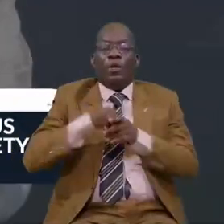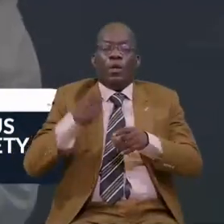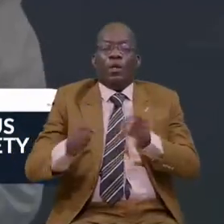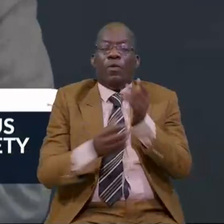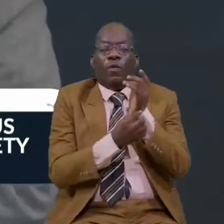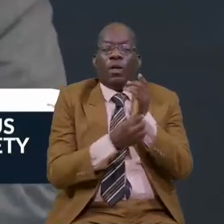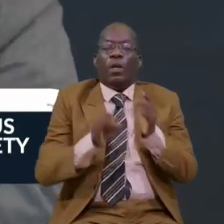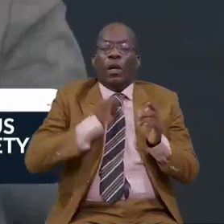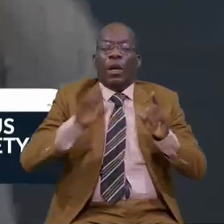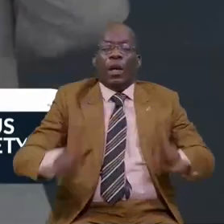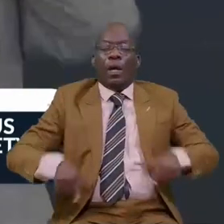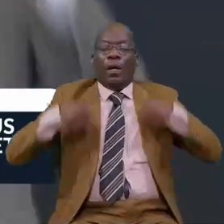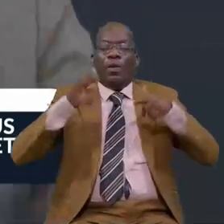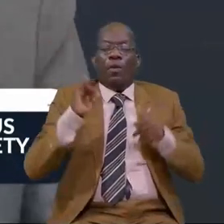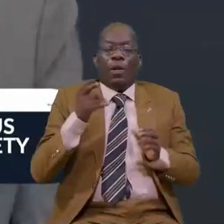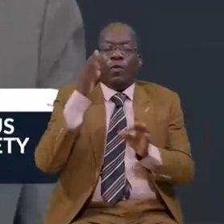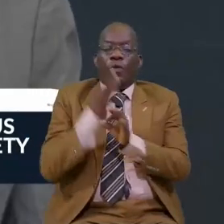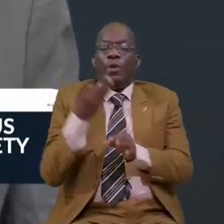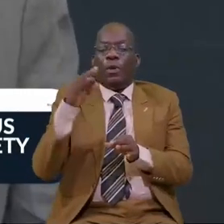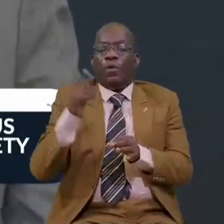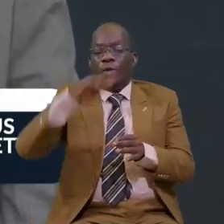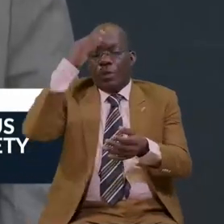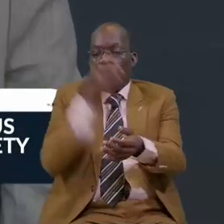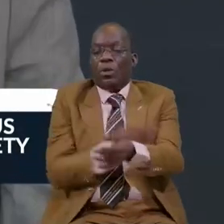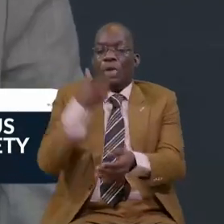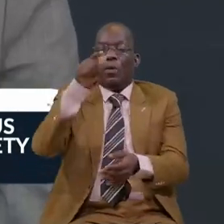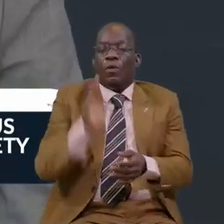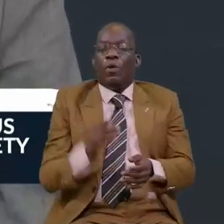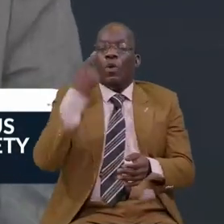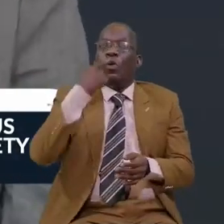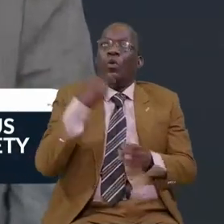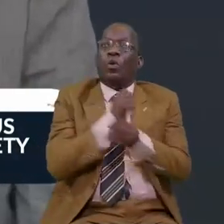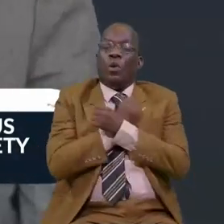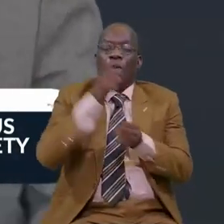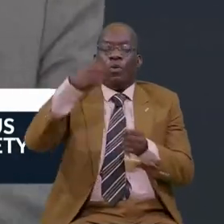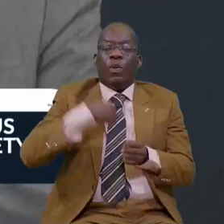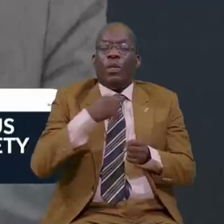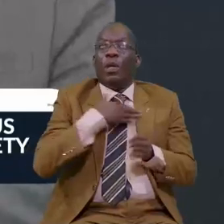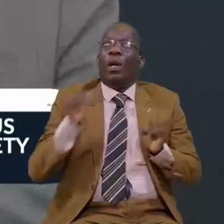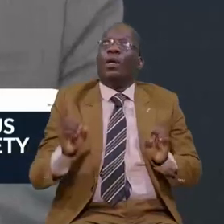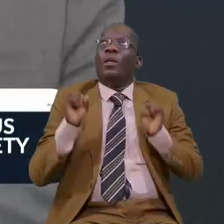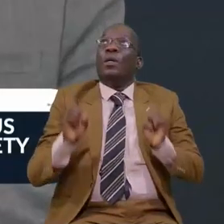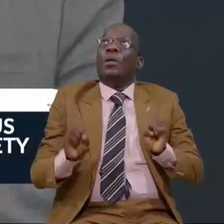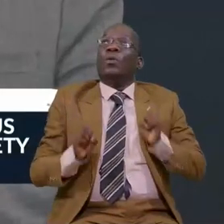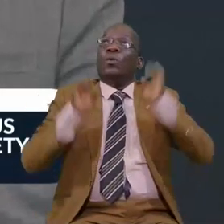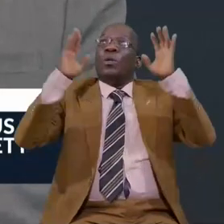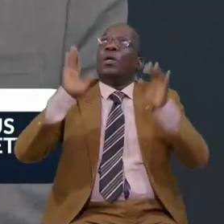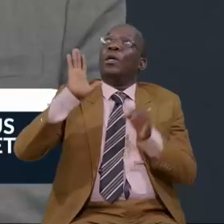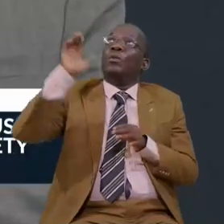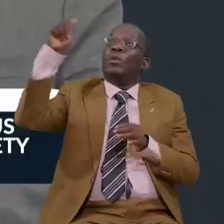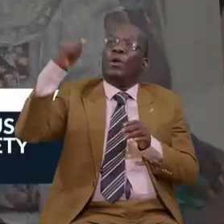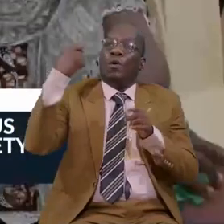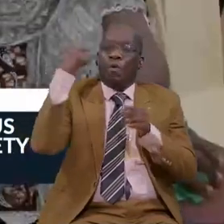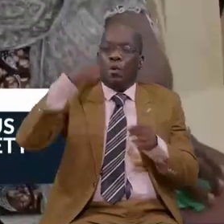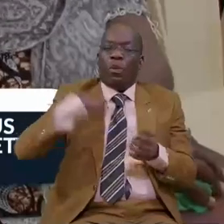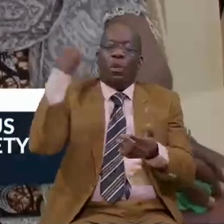que je vis, maintenant je la vis par la foi au Fils de Dieu qui m'a aimé et